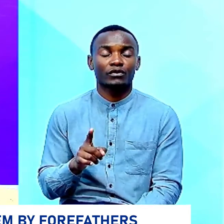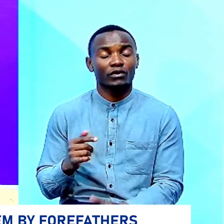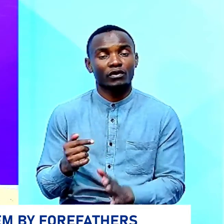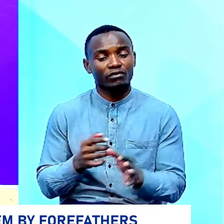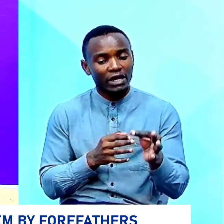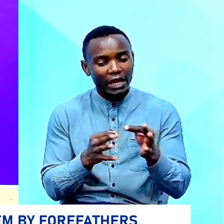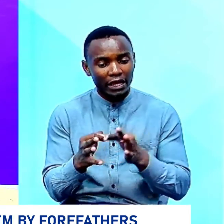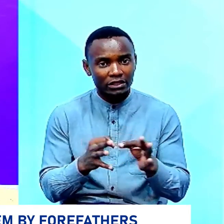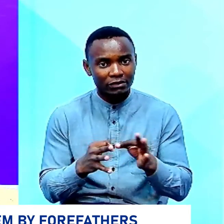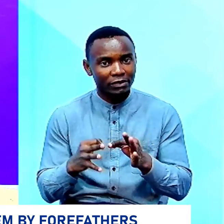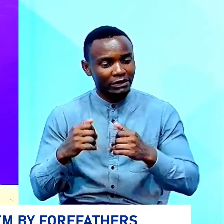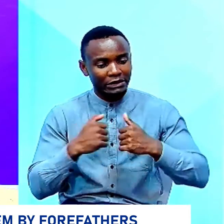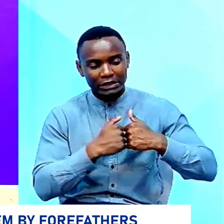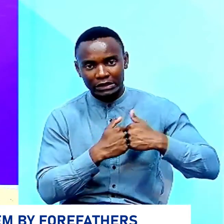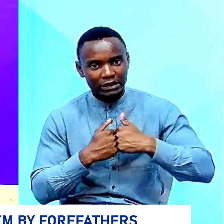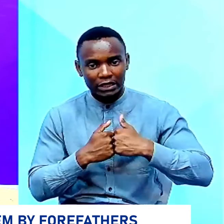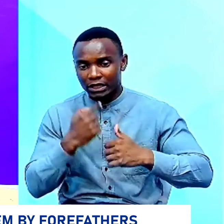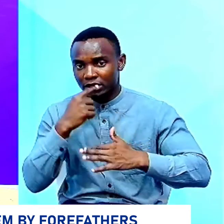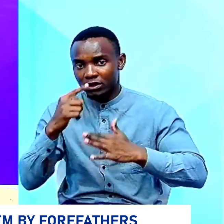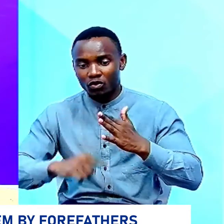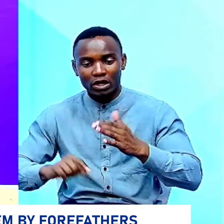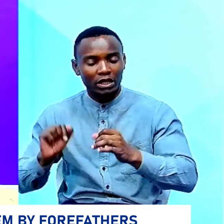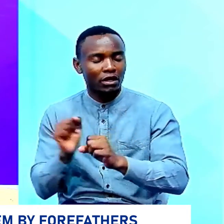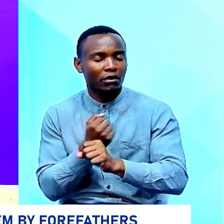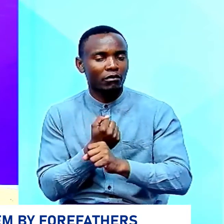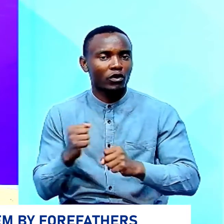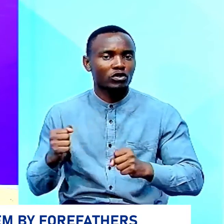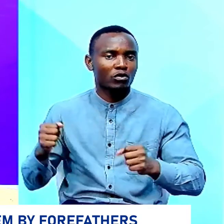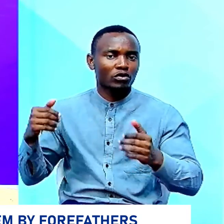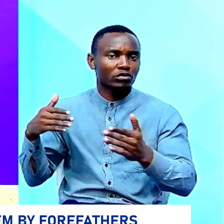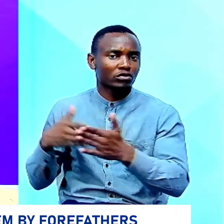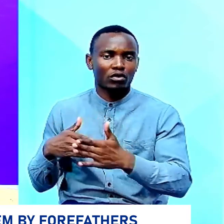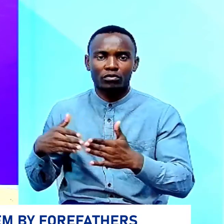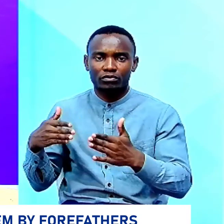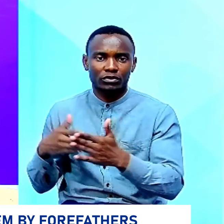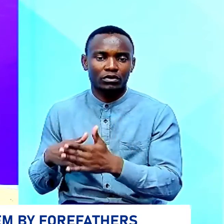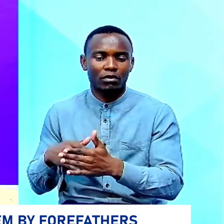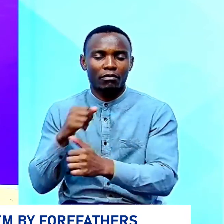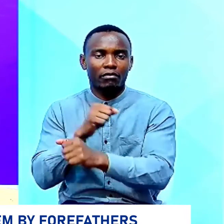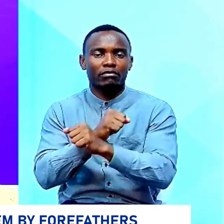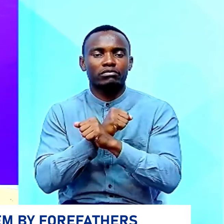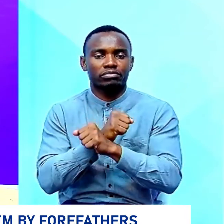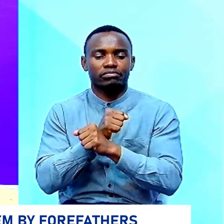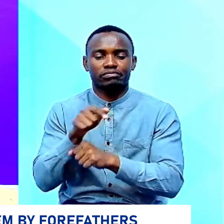struggles, saying they can't stop guarding the area.